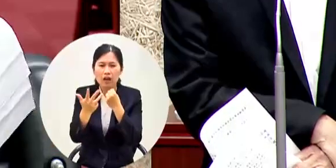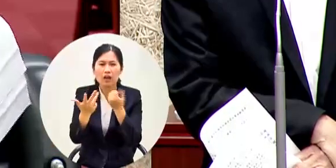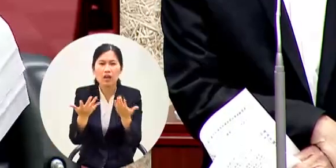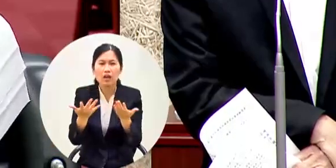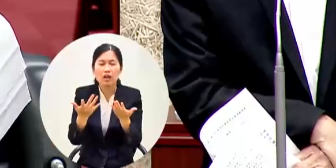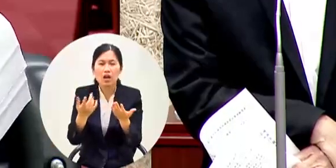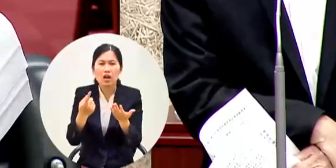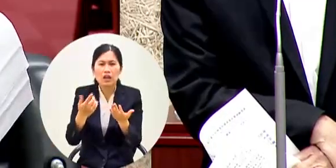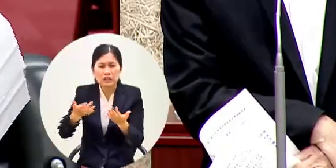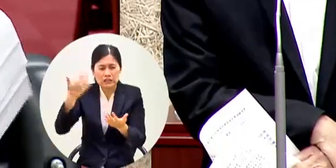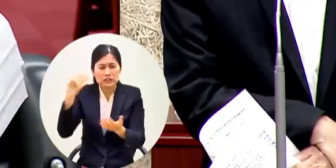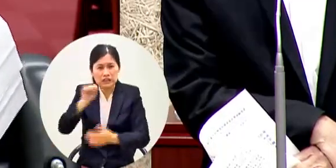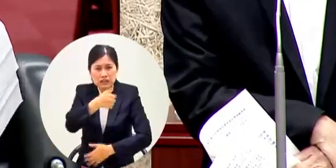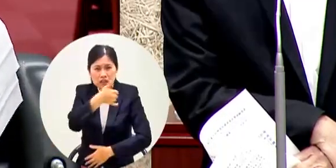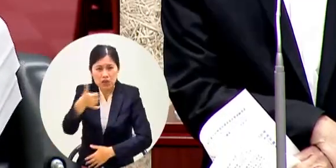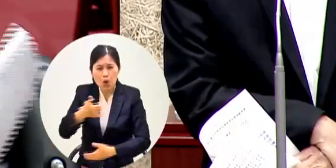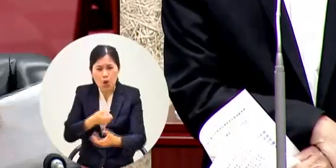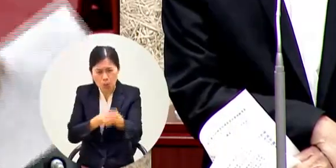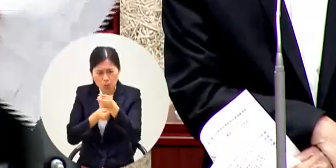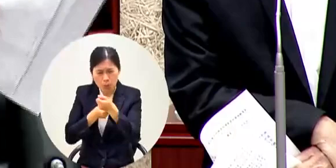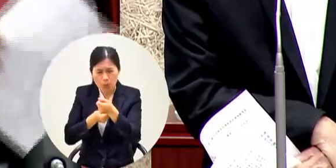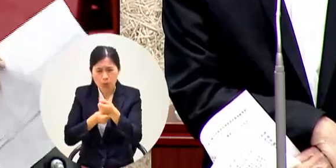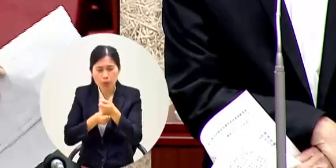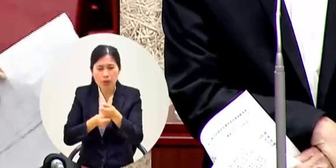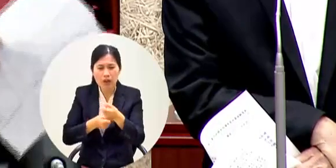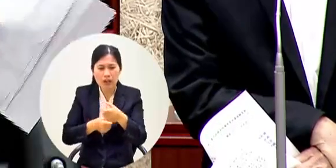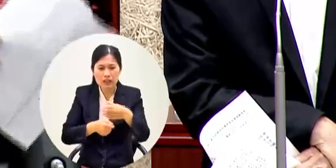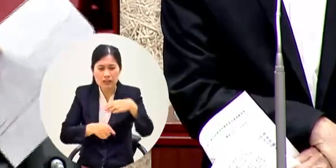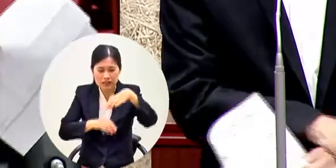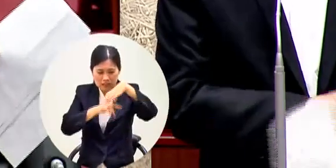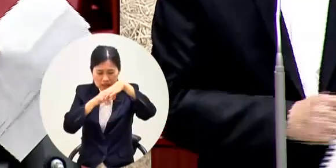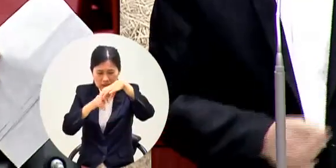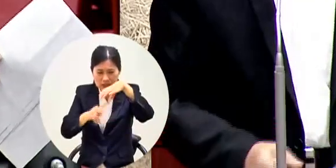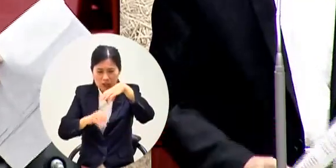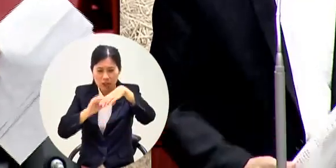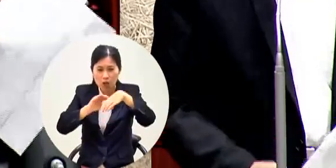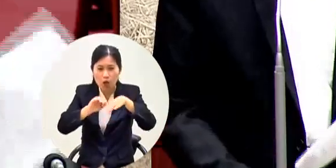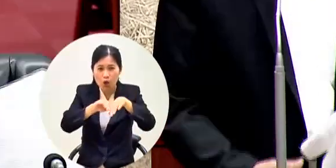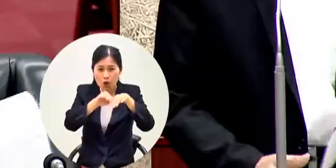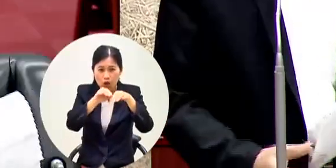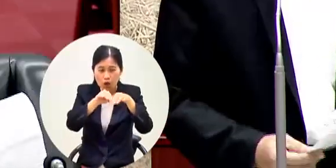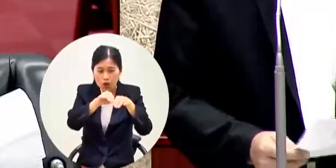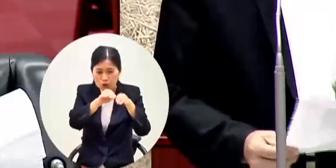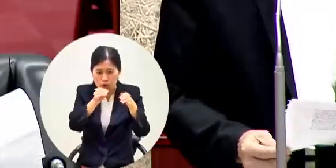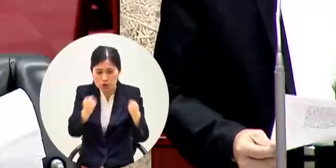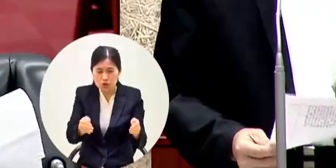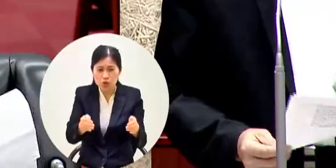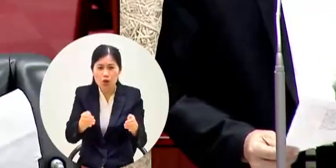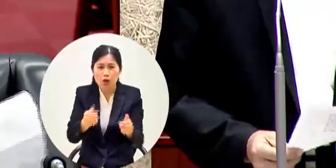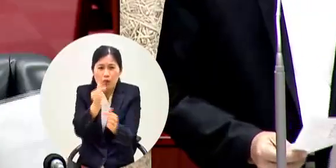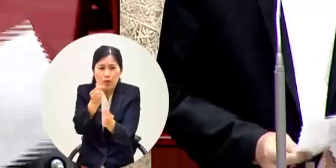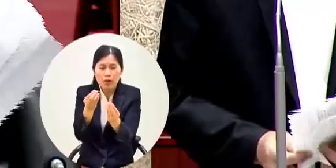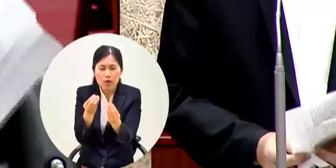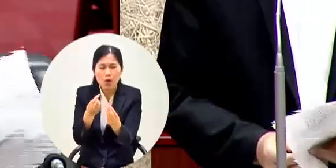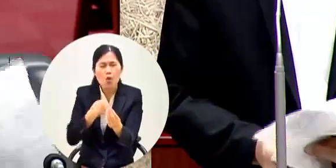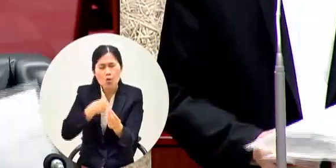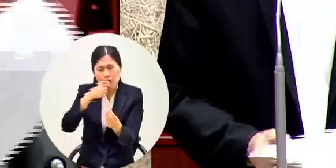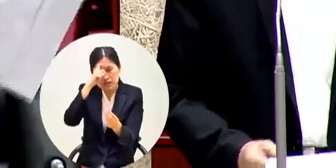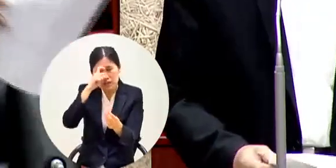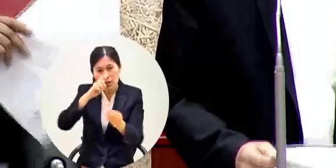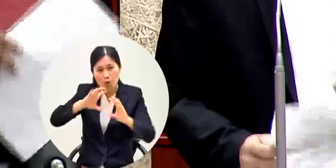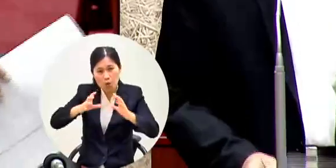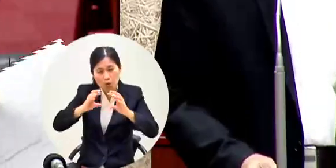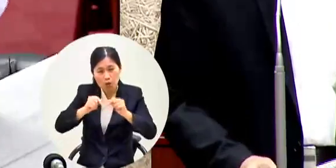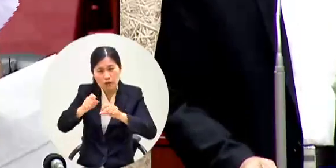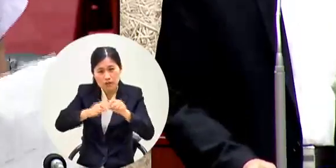块不完整我认为是认定的，造成我们八个里，所以之